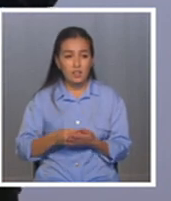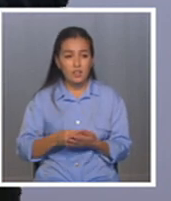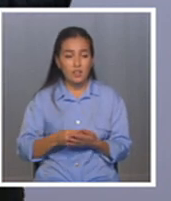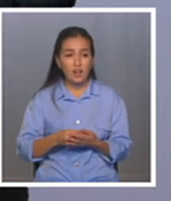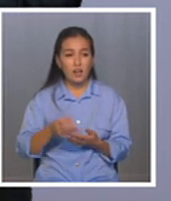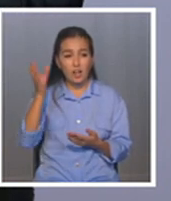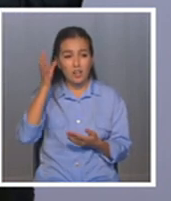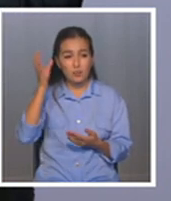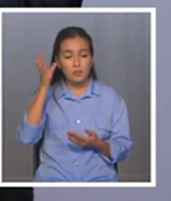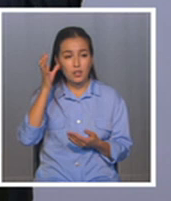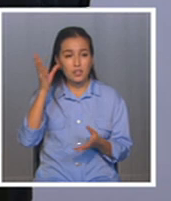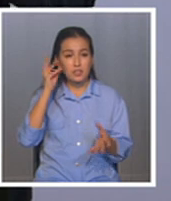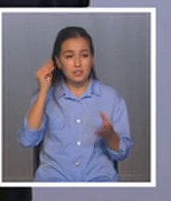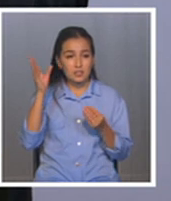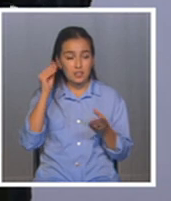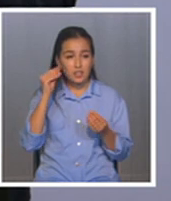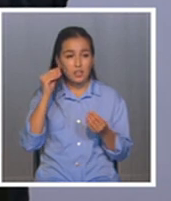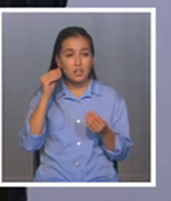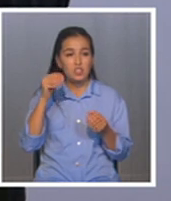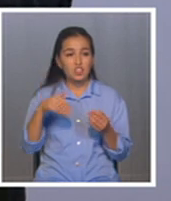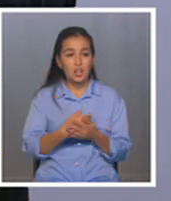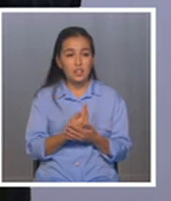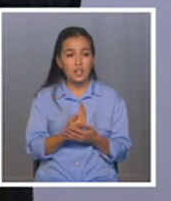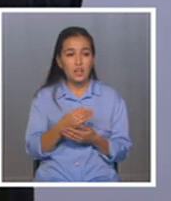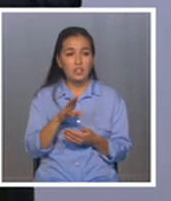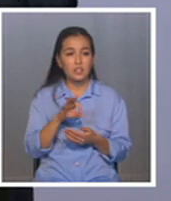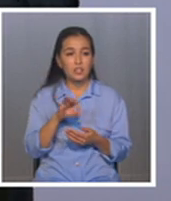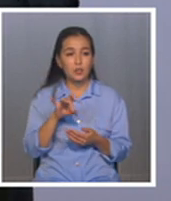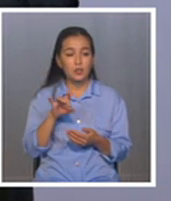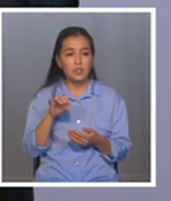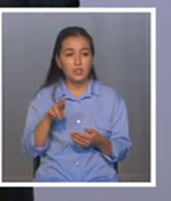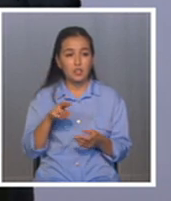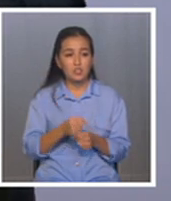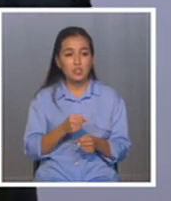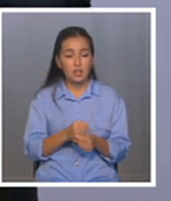ғалымдар ескеріп, жаңа бір теориялар жасауға ұмтылды.